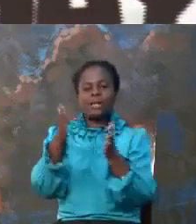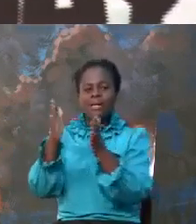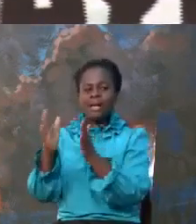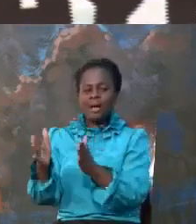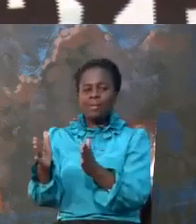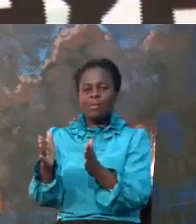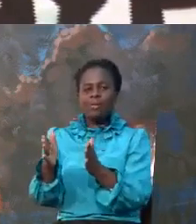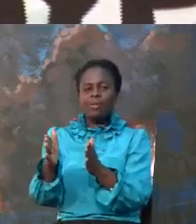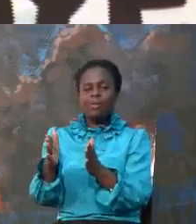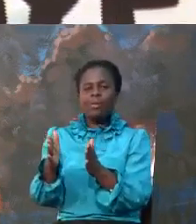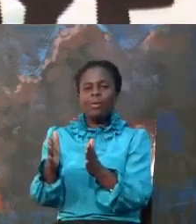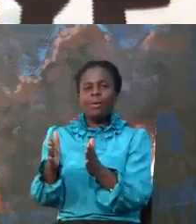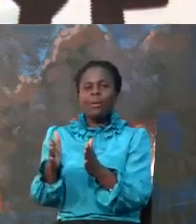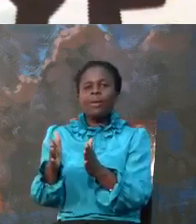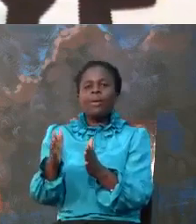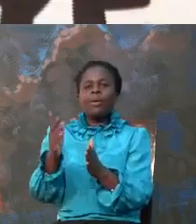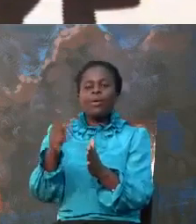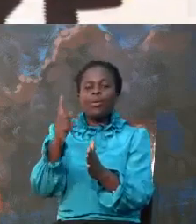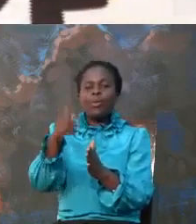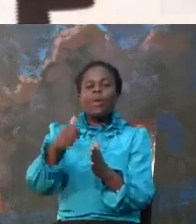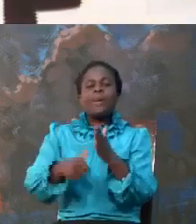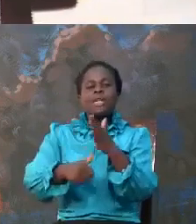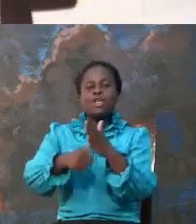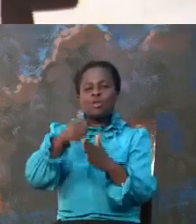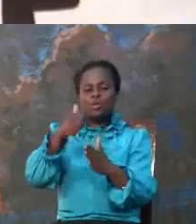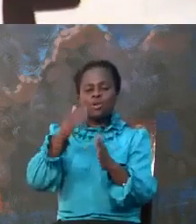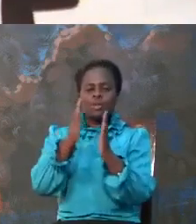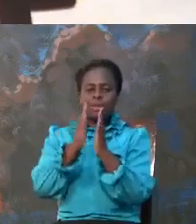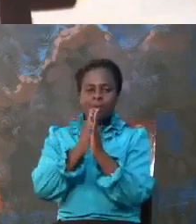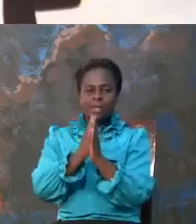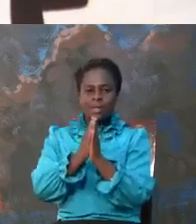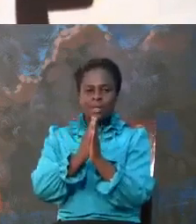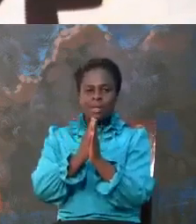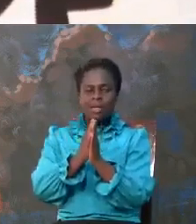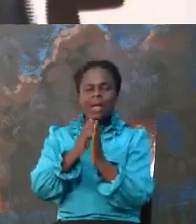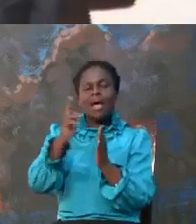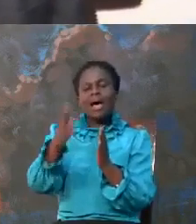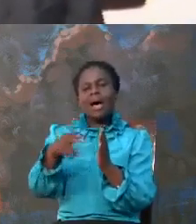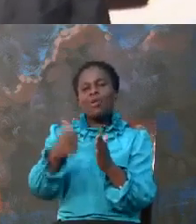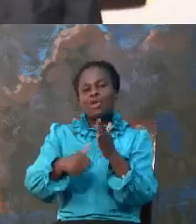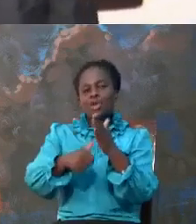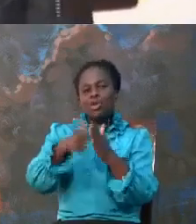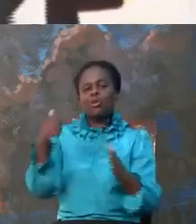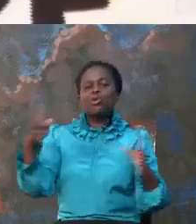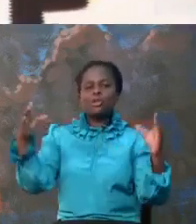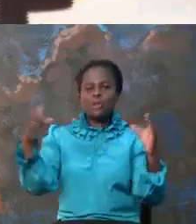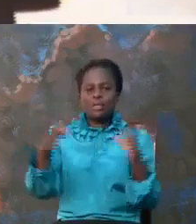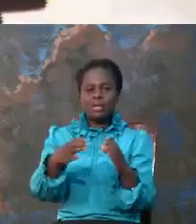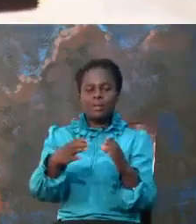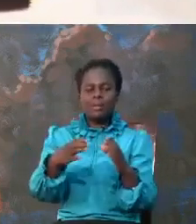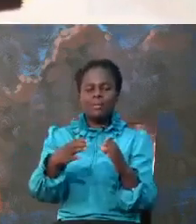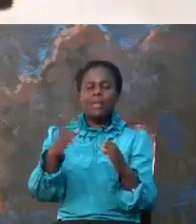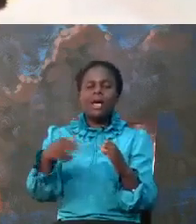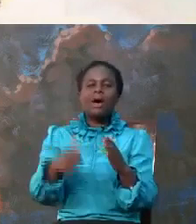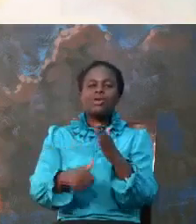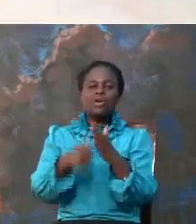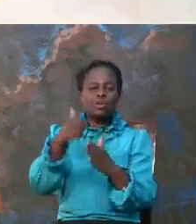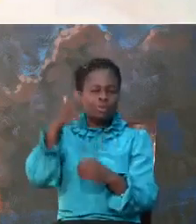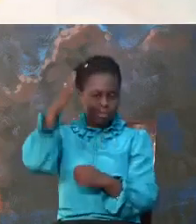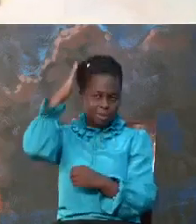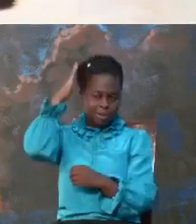ni mwanadamu, kwamba ni kiongozi wa dini, kwamba ni kiongozi wa chama, kwamba ni kiongozi wa